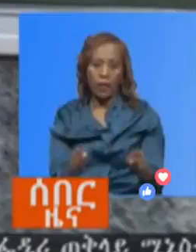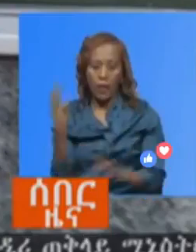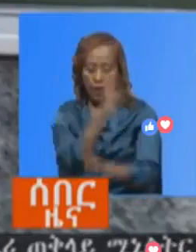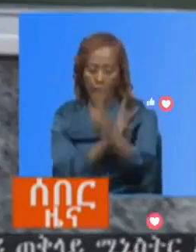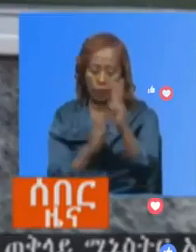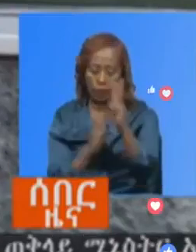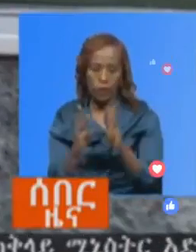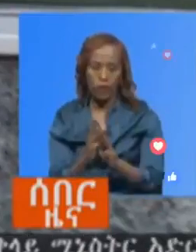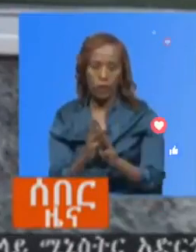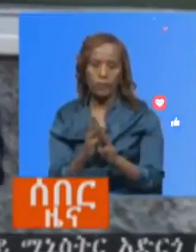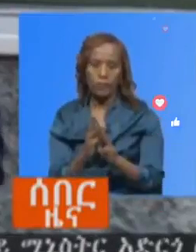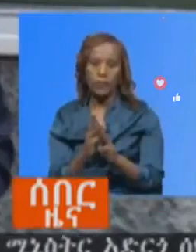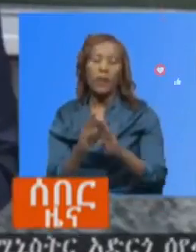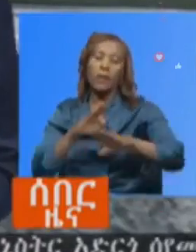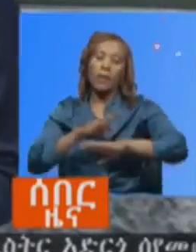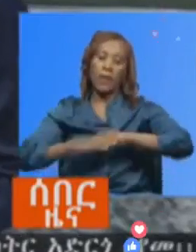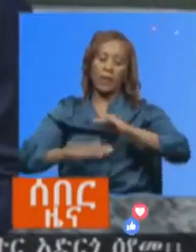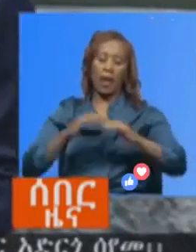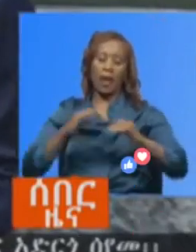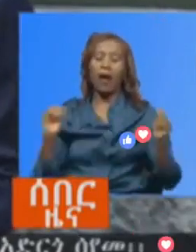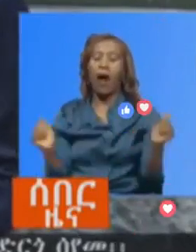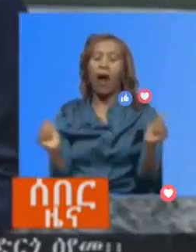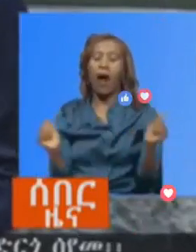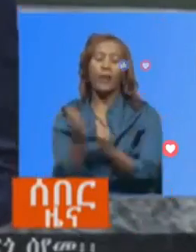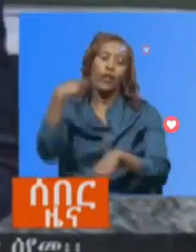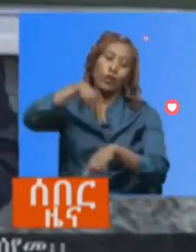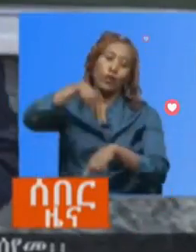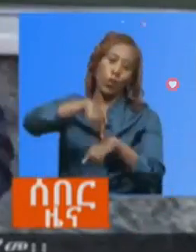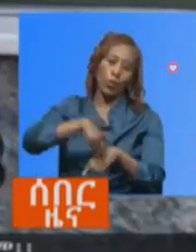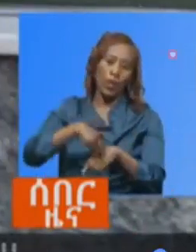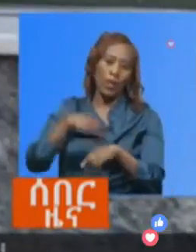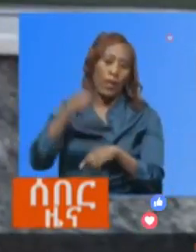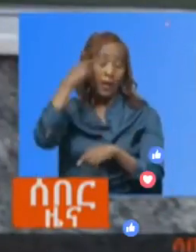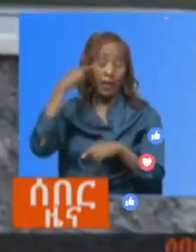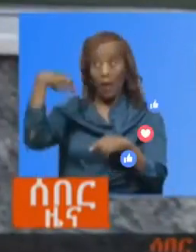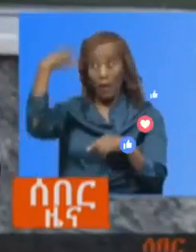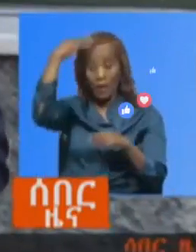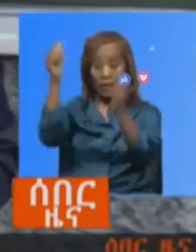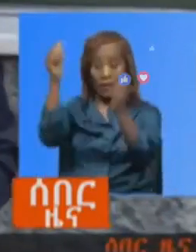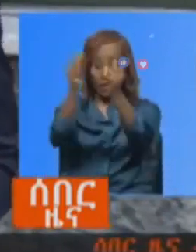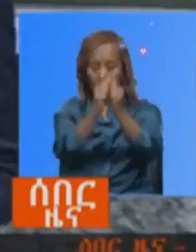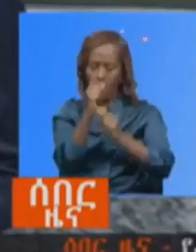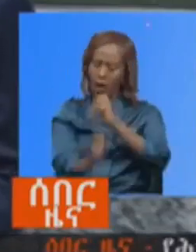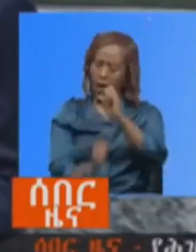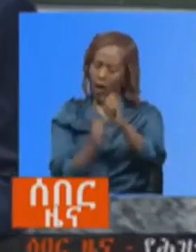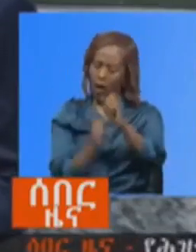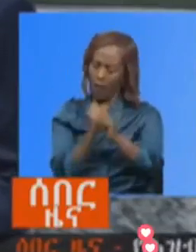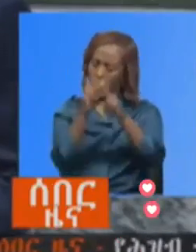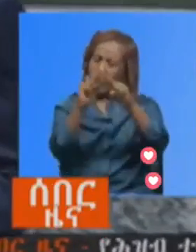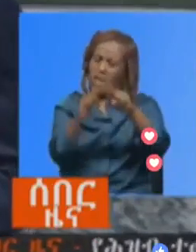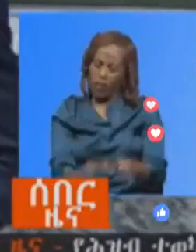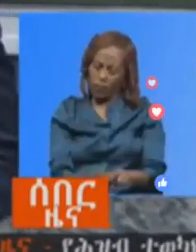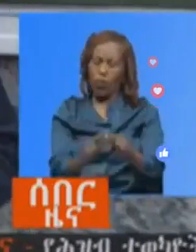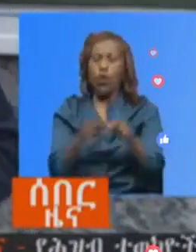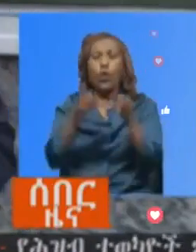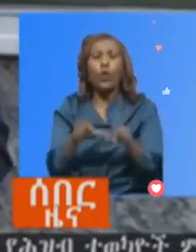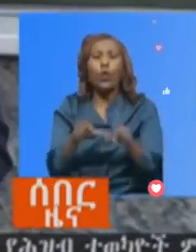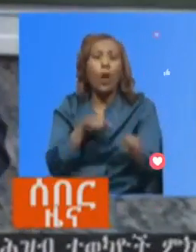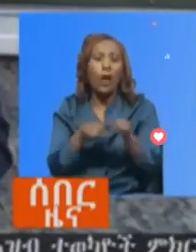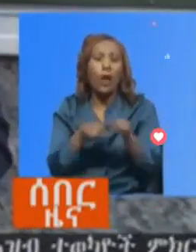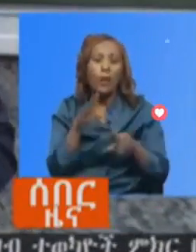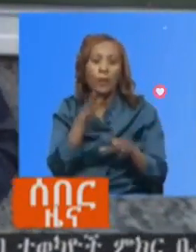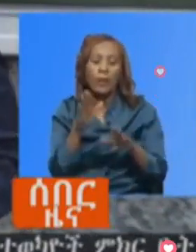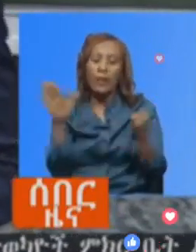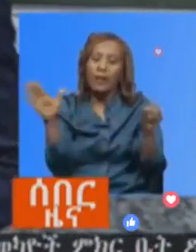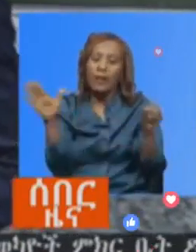በችግርም በተድላም አብረን እንቆማለን። ከኤርትራ መንግስት ጋር ለዓመታት ሰፍኖ የቆየው አለመግባባት